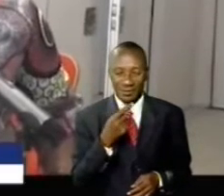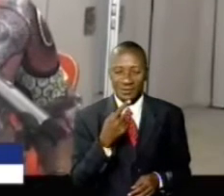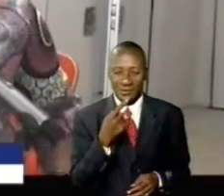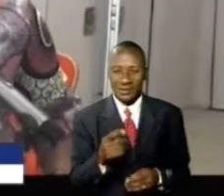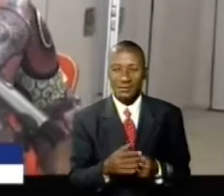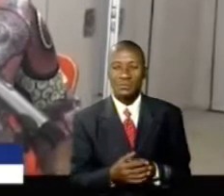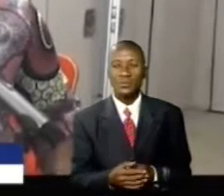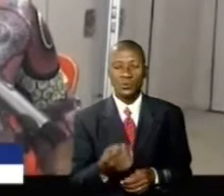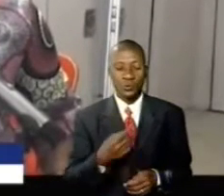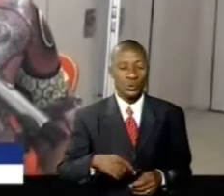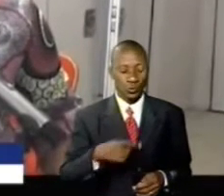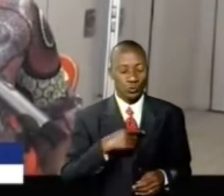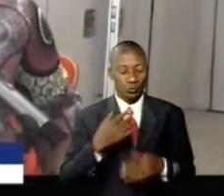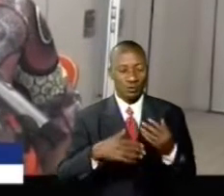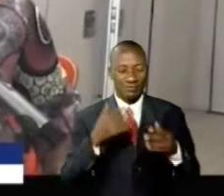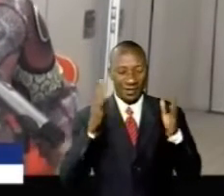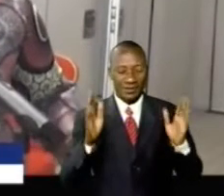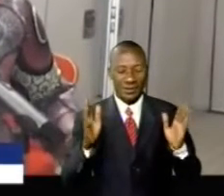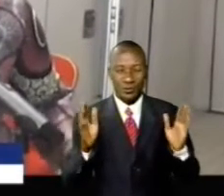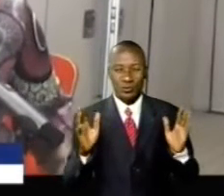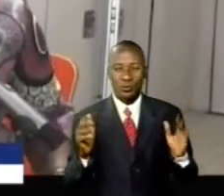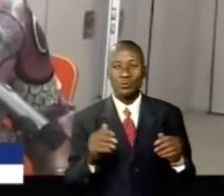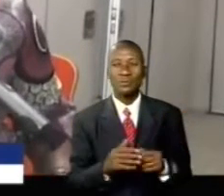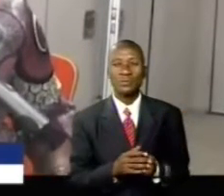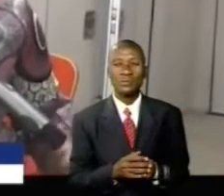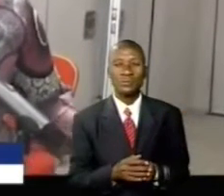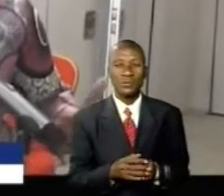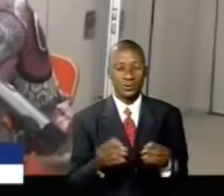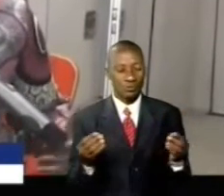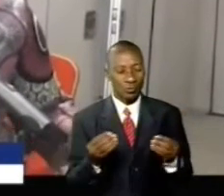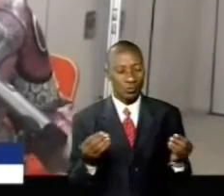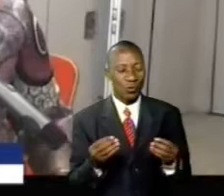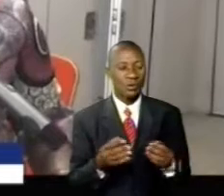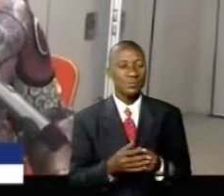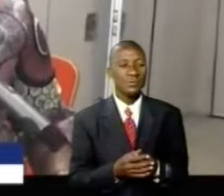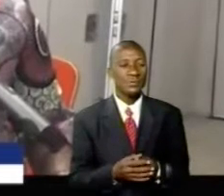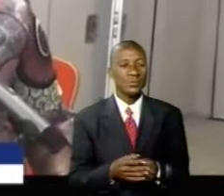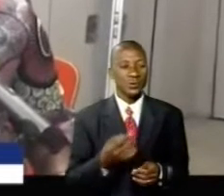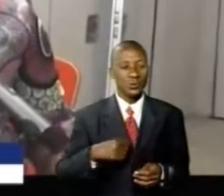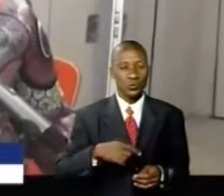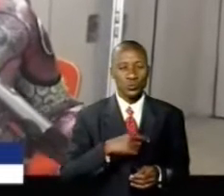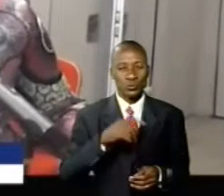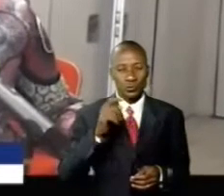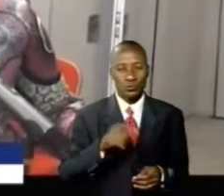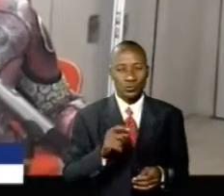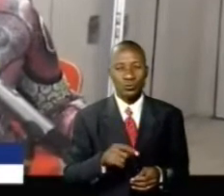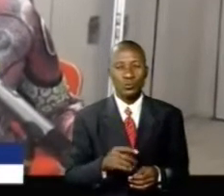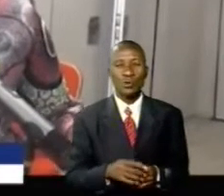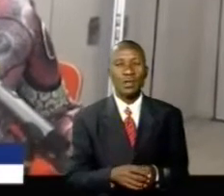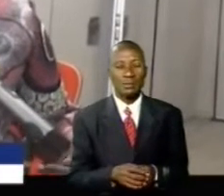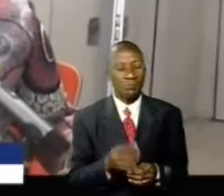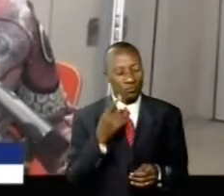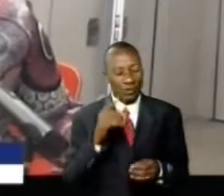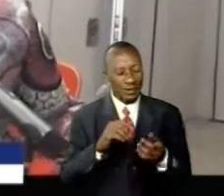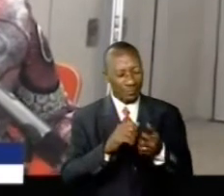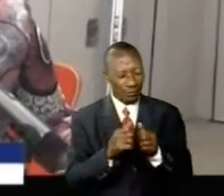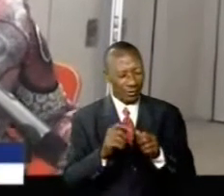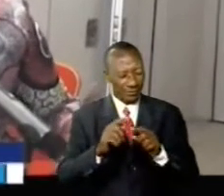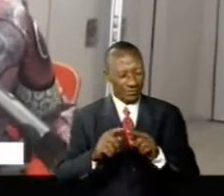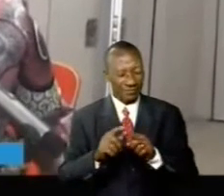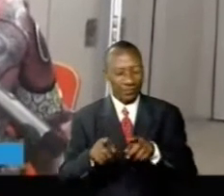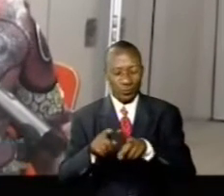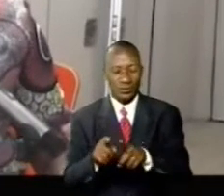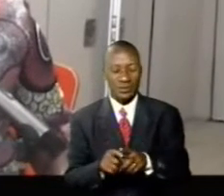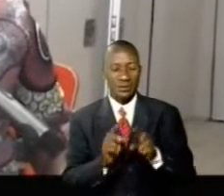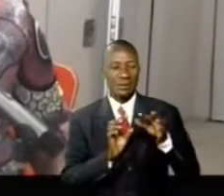devons faire attention, nous devons vraiment faire, ça doit être un effort collectif, d'abord nous au niveau national, mais aussi des partenaires qui viennent nous